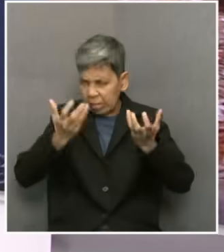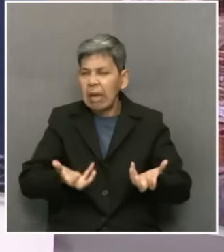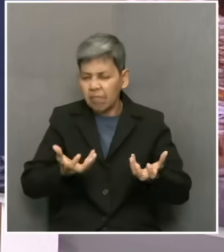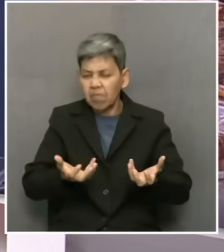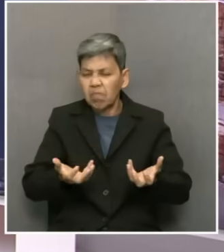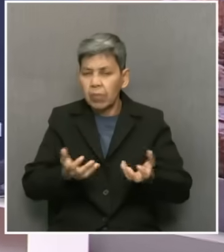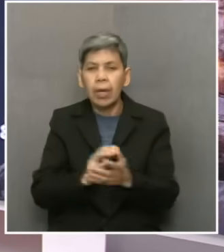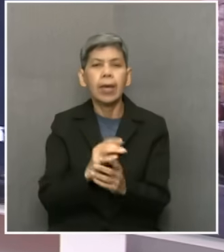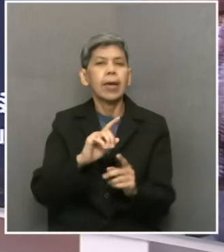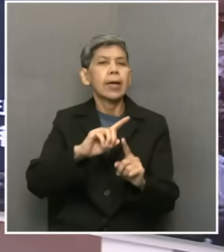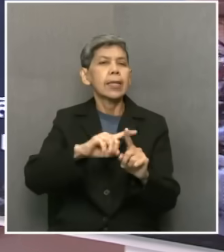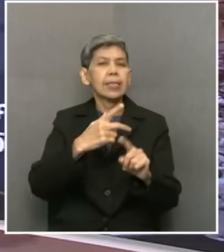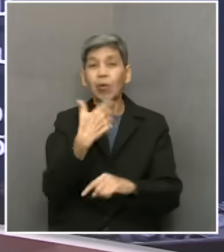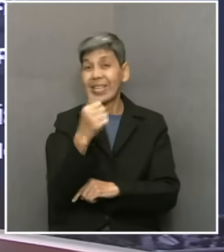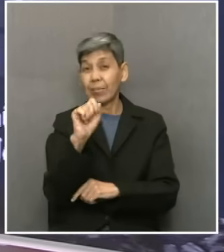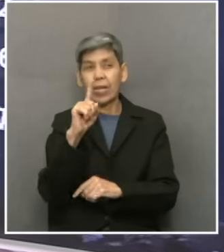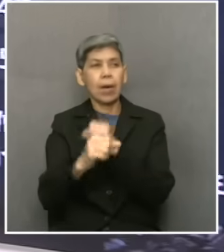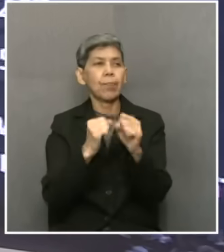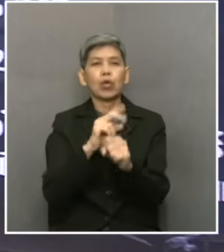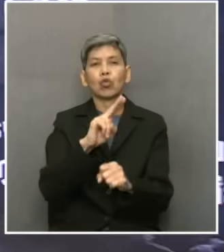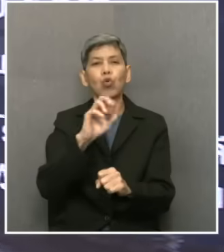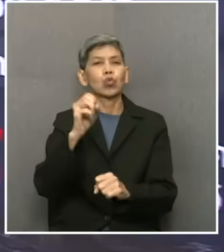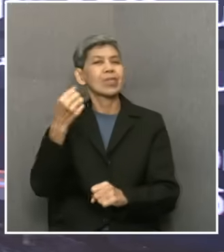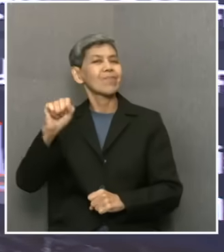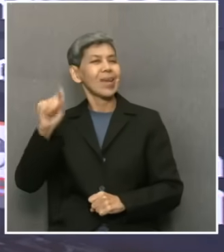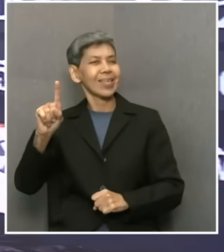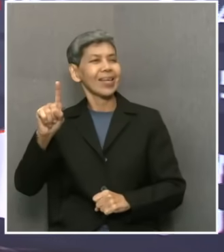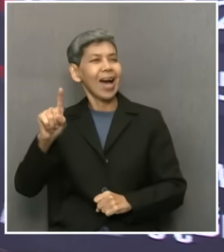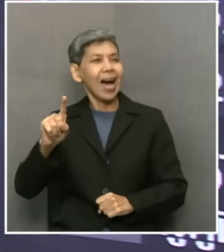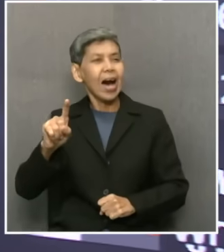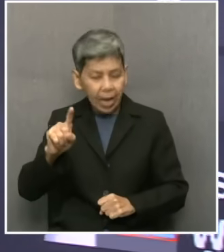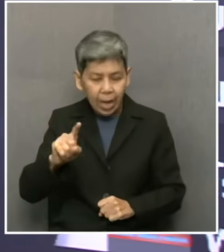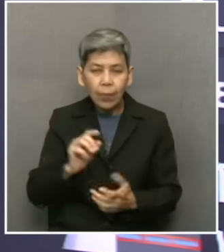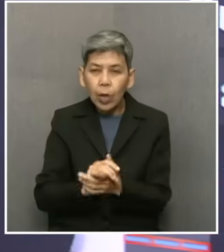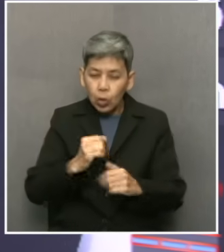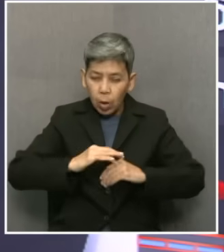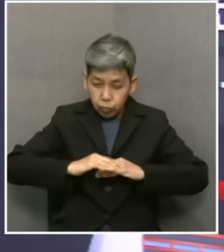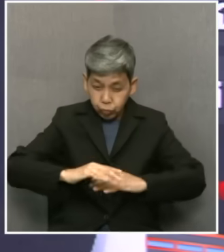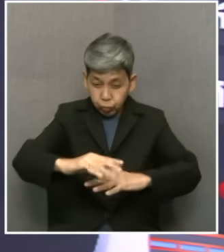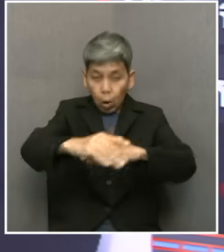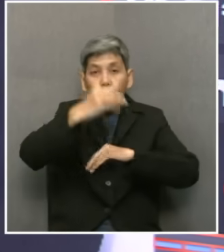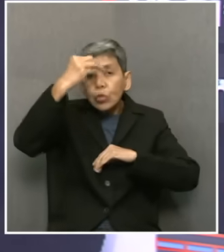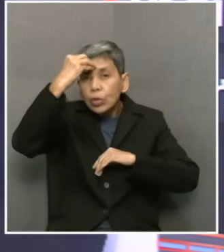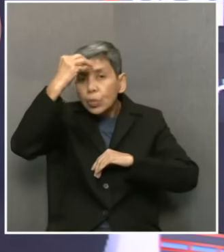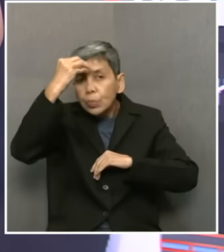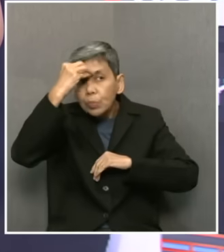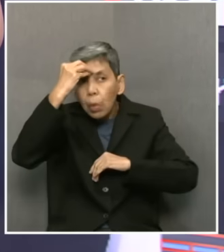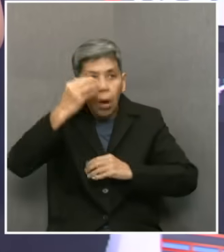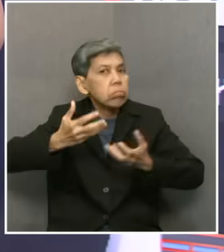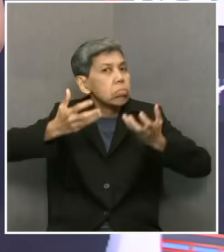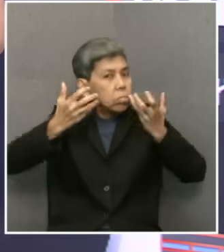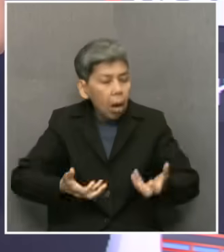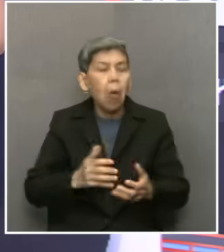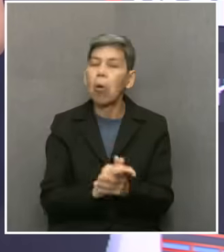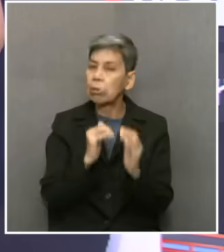น11มีนาคมของปีค.ศ. 2011เหตุการณ์เกิดขึ้นนอกชายฝั่งของประเทศญี่ปุ่นแล้วก็รุนแรงพ